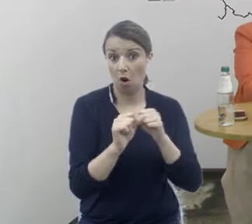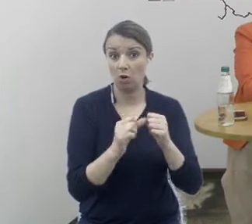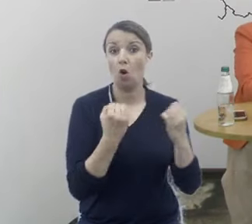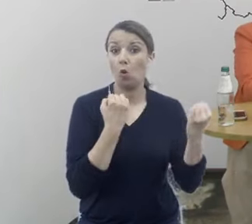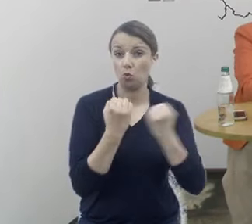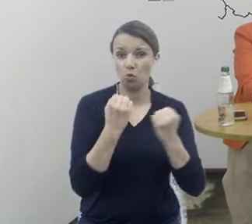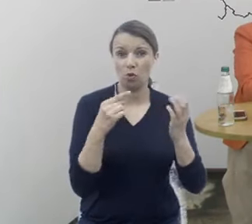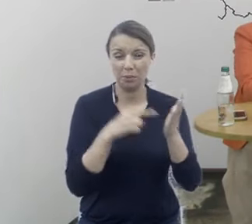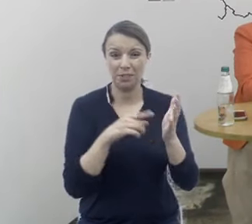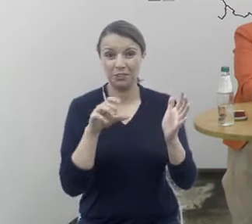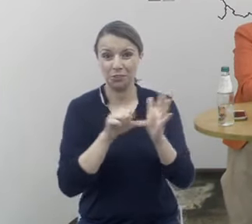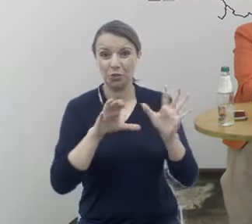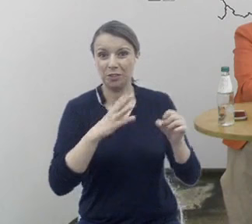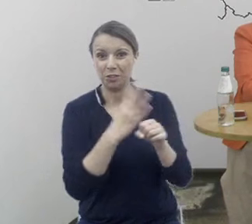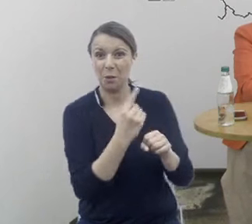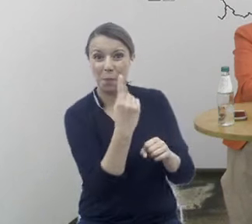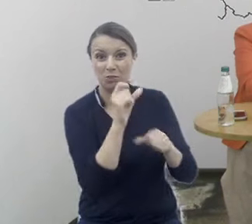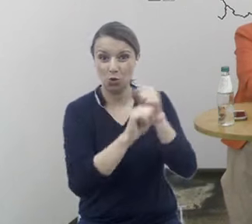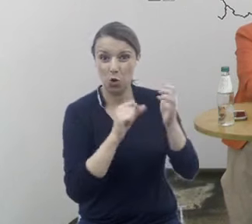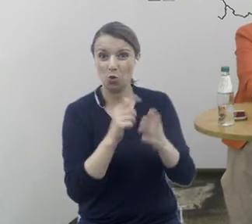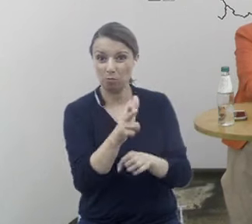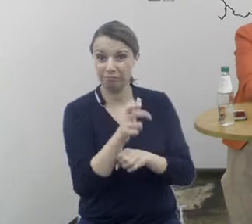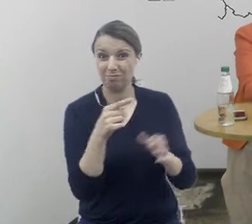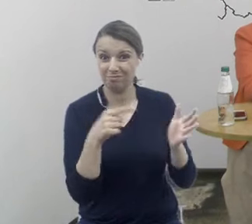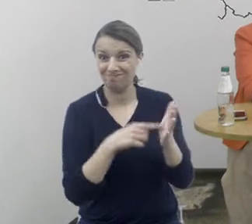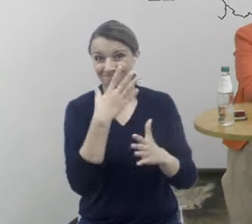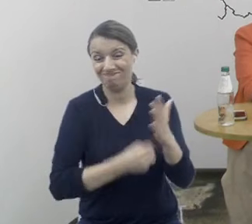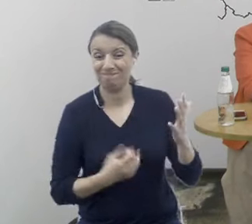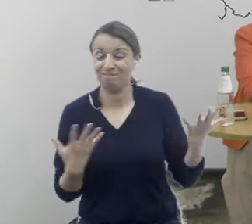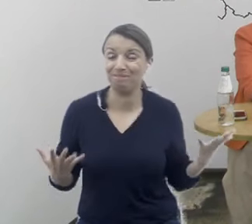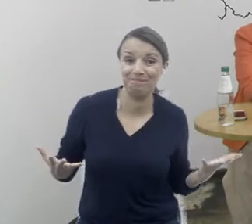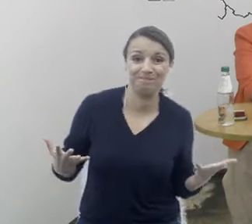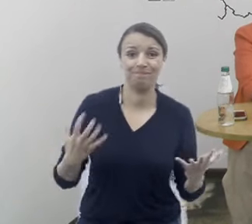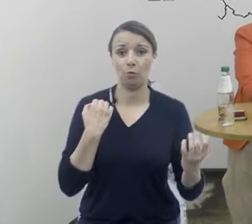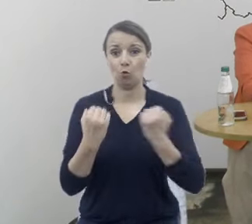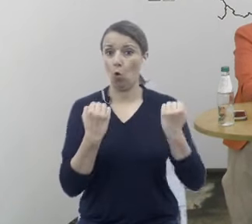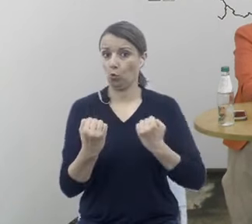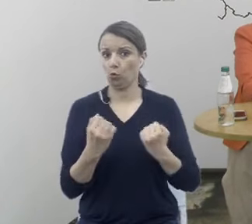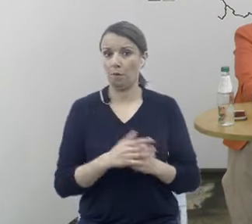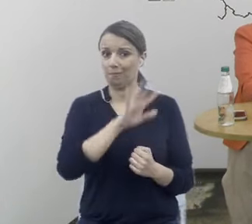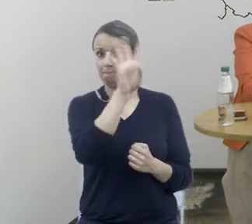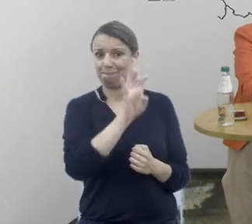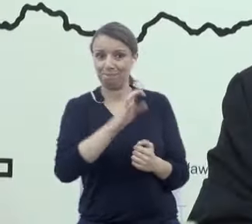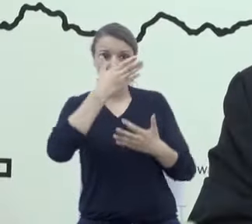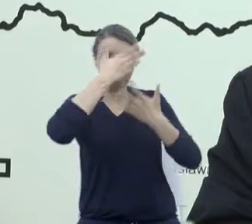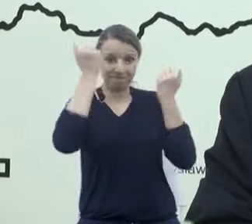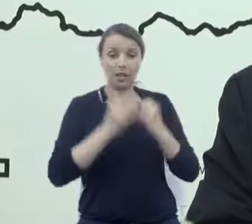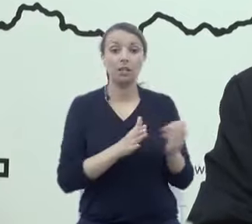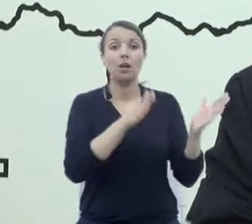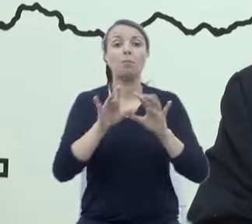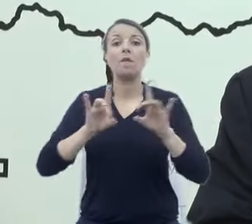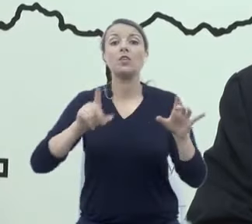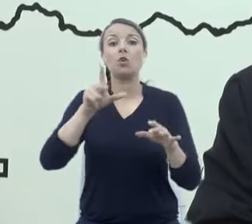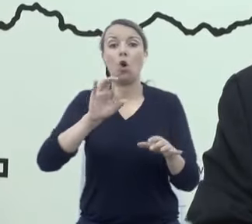używany w 1941 roku. To jedna wątpliwość. Druga wątpliwość, profesor Kola i jego ekipa tylko i